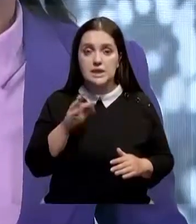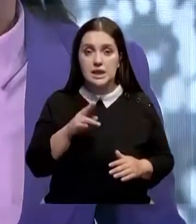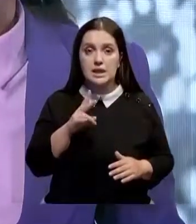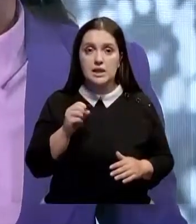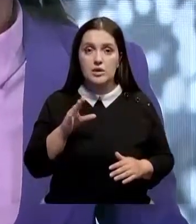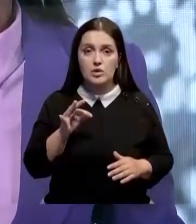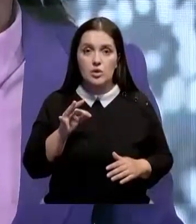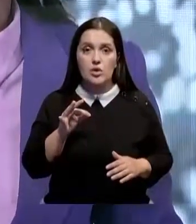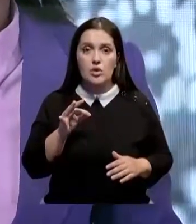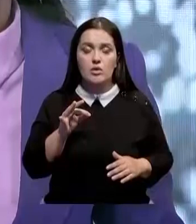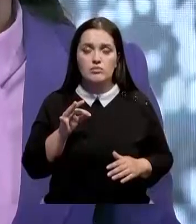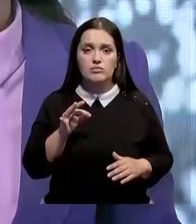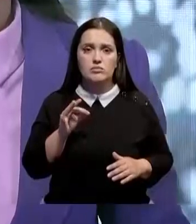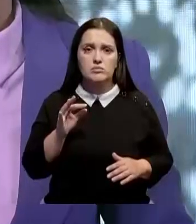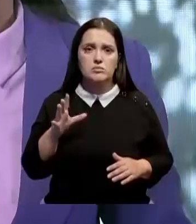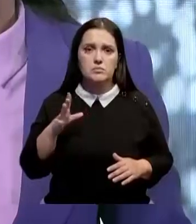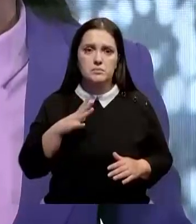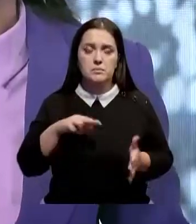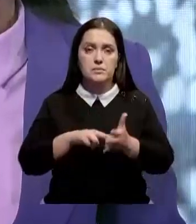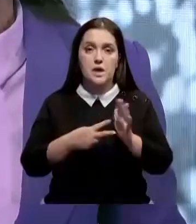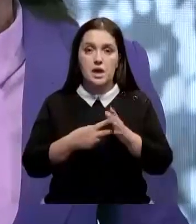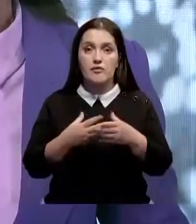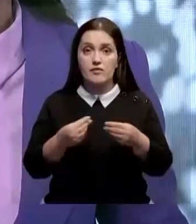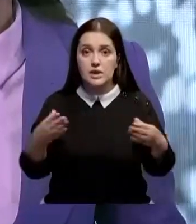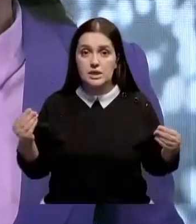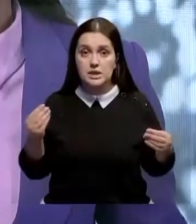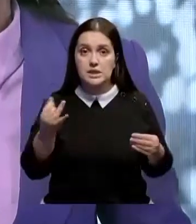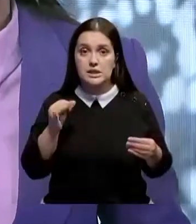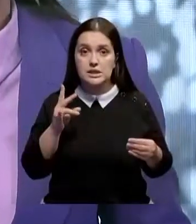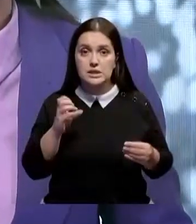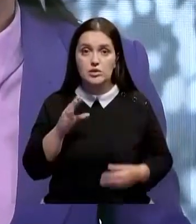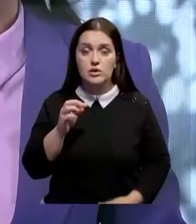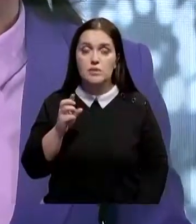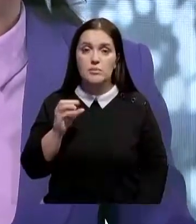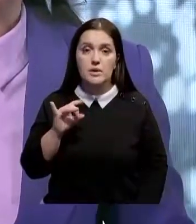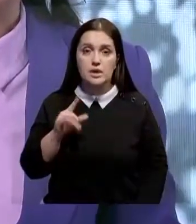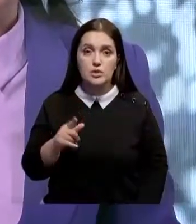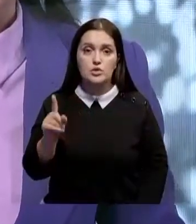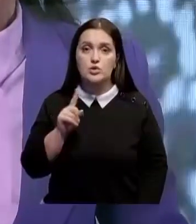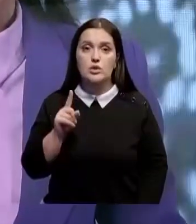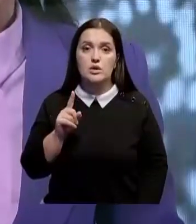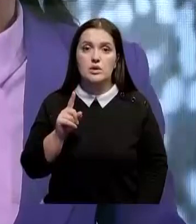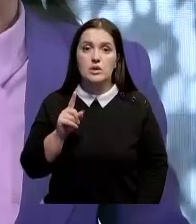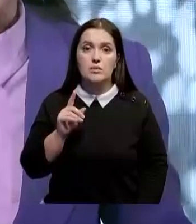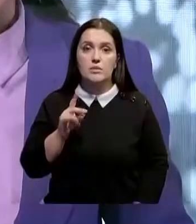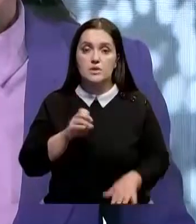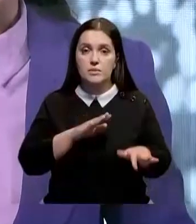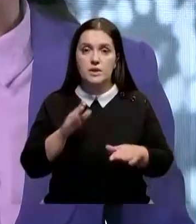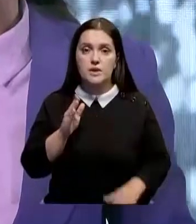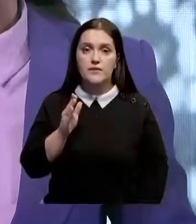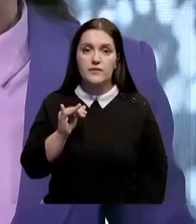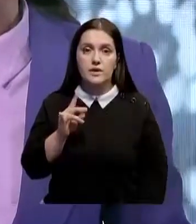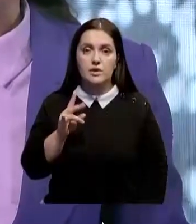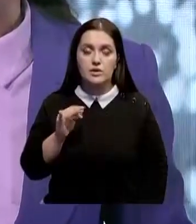честно говоря, было это вполне ожидаемо, ведь еще весной сам Йенс Столтенберг прогнозировал, что ситуация разрешится как раз-таки